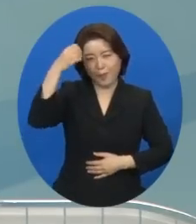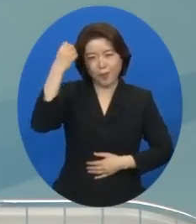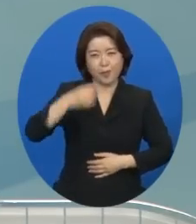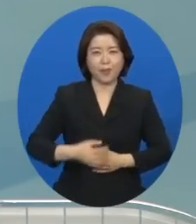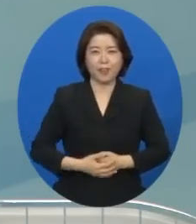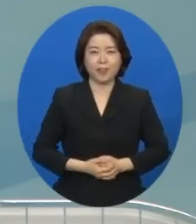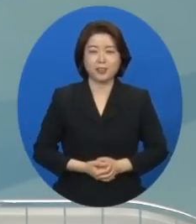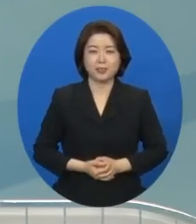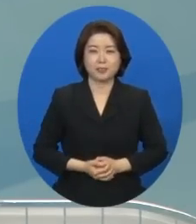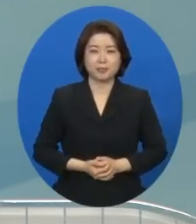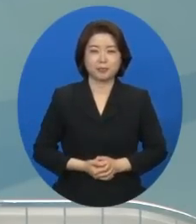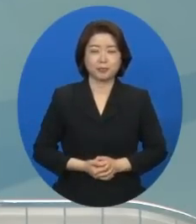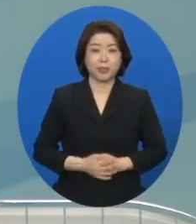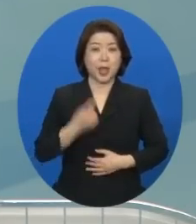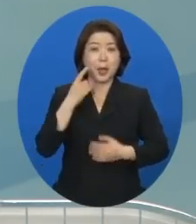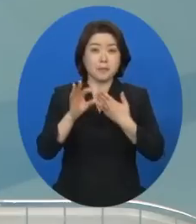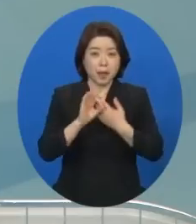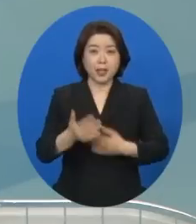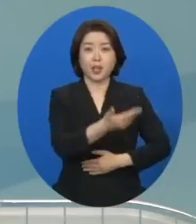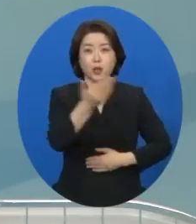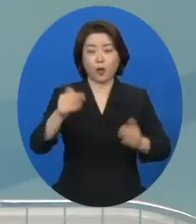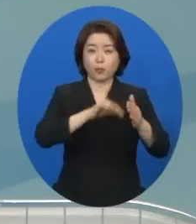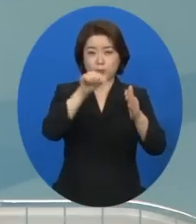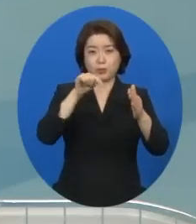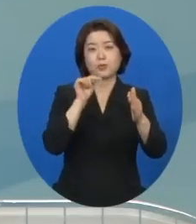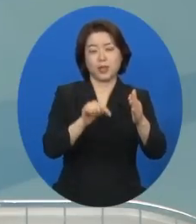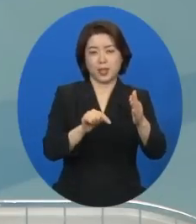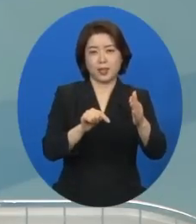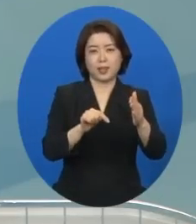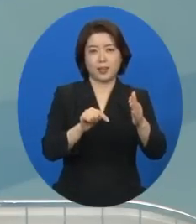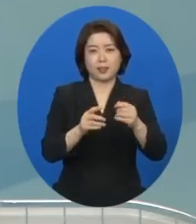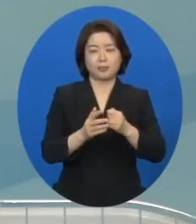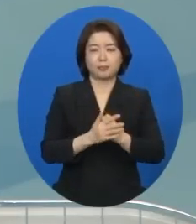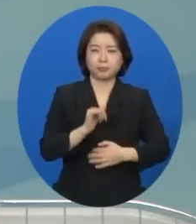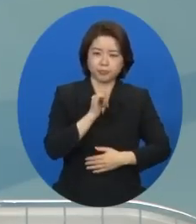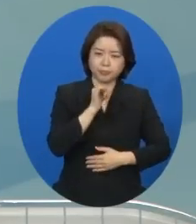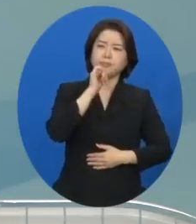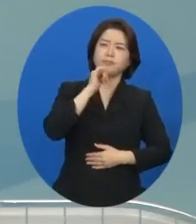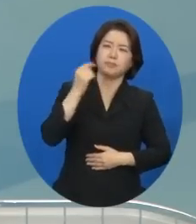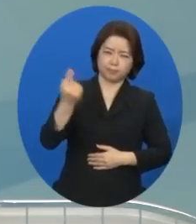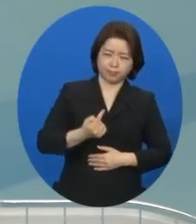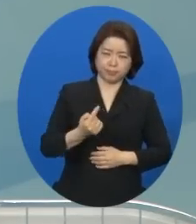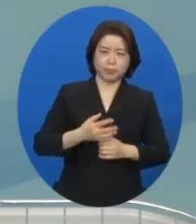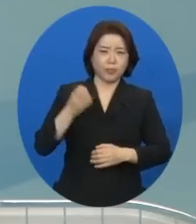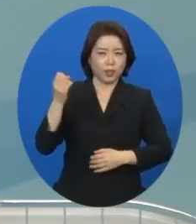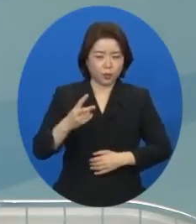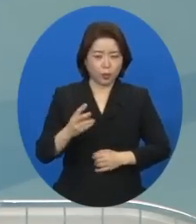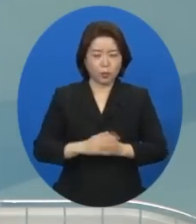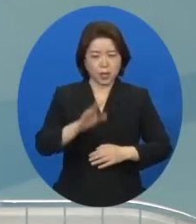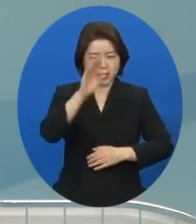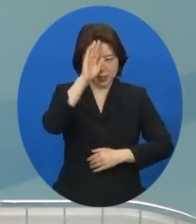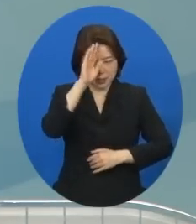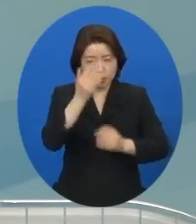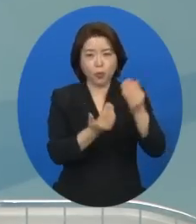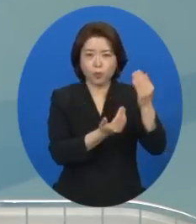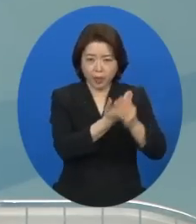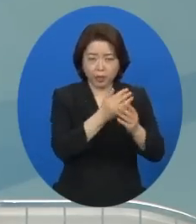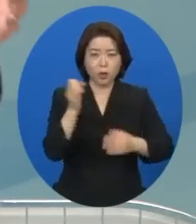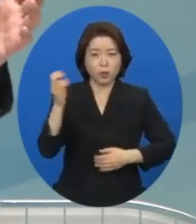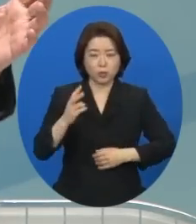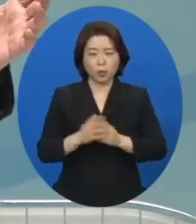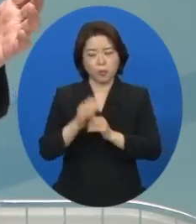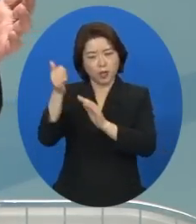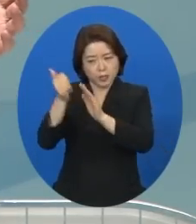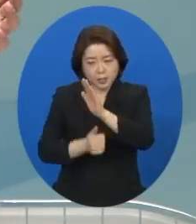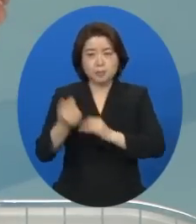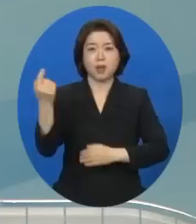만약에 여러분 안에 가난이 왔거나 또는 질병이 있거나 또는